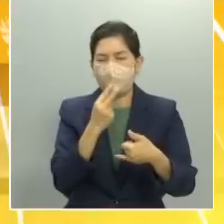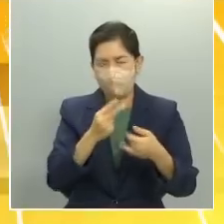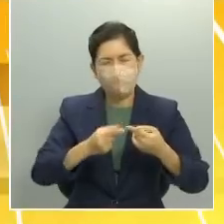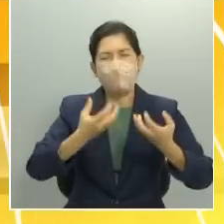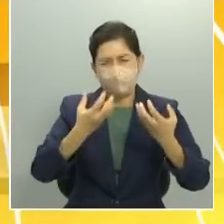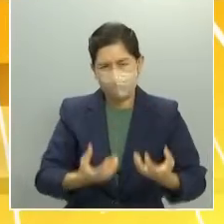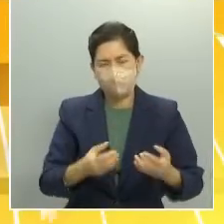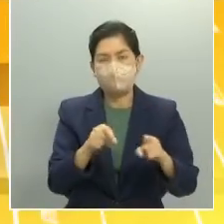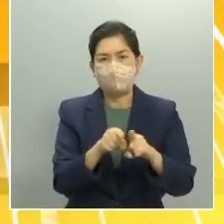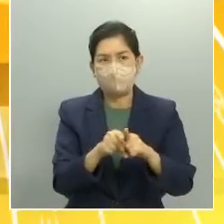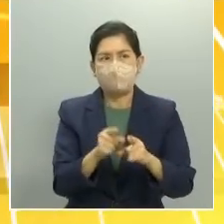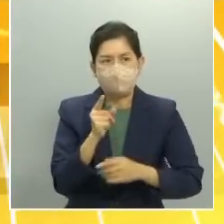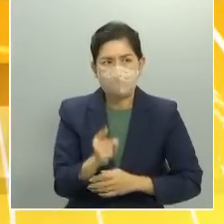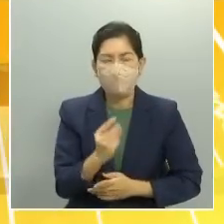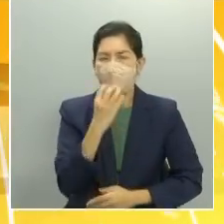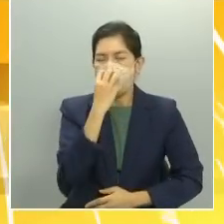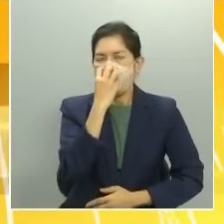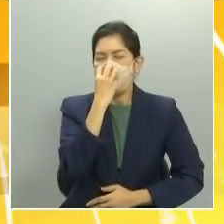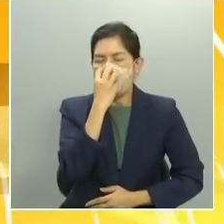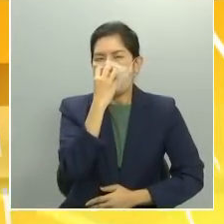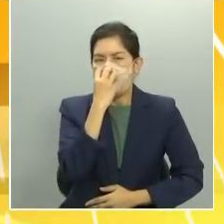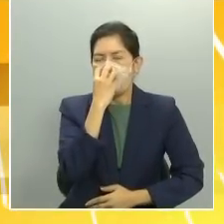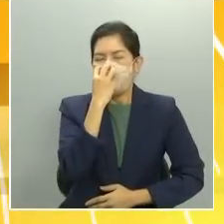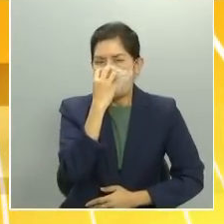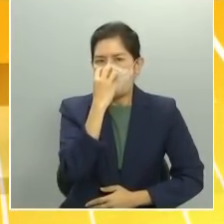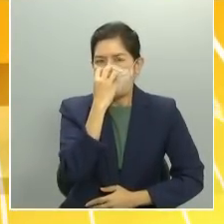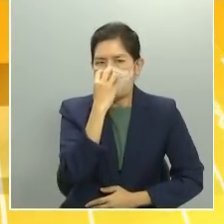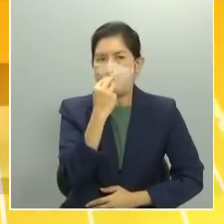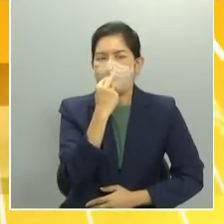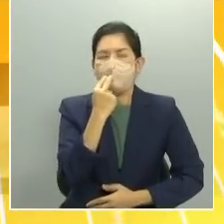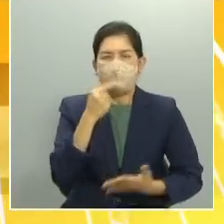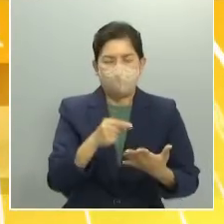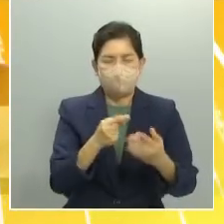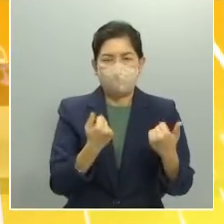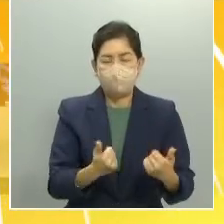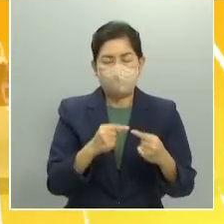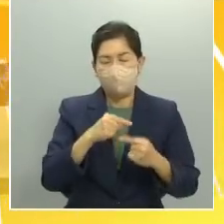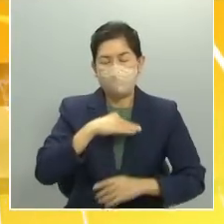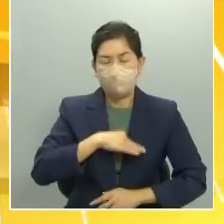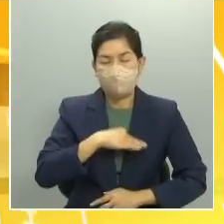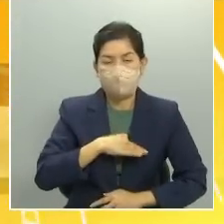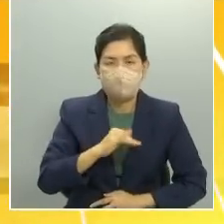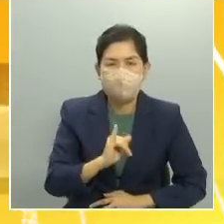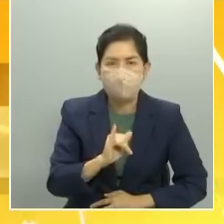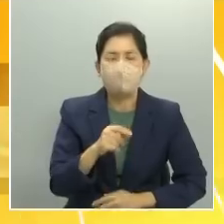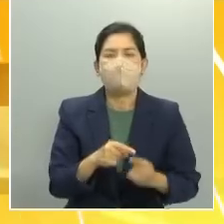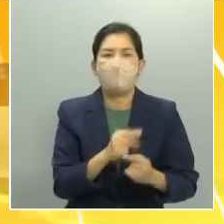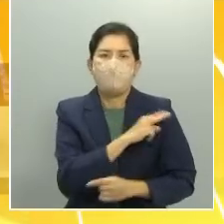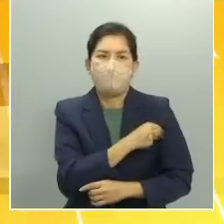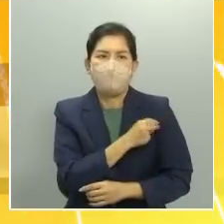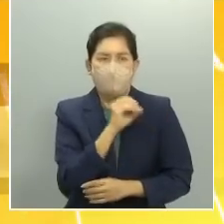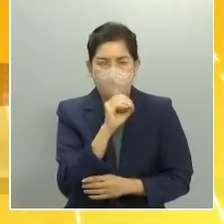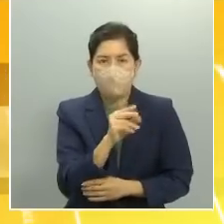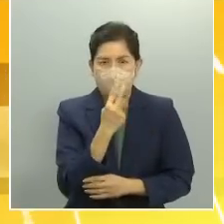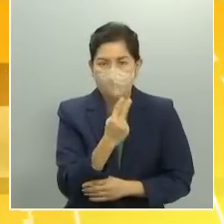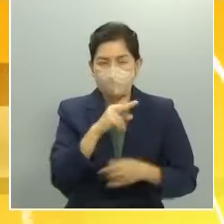ต้องรักษาด้วยการใส่เครื่องช่วยหายใจและยังไม่รู้สึกตัวด้วยสิ่งสำคัญคุณหมอบอกว่าต้องเฝ้าระวังการเปลี่ยนแปลง